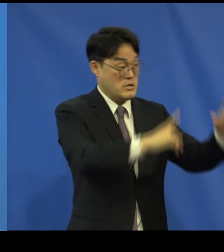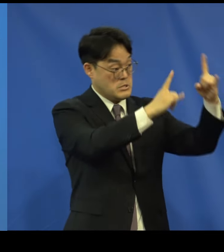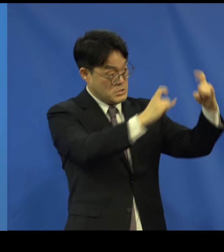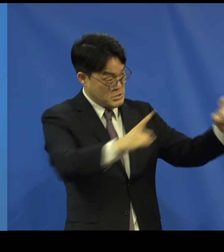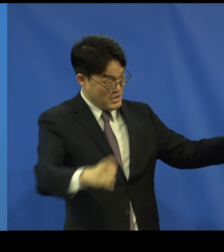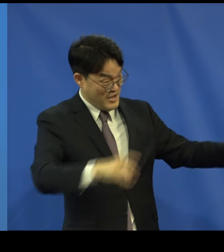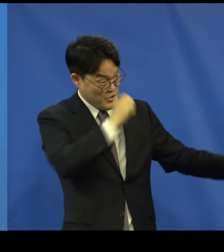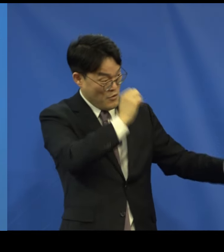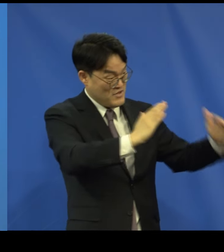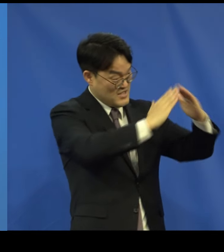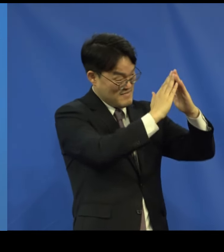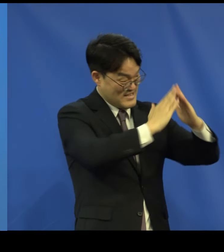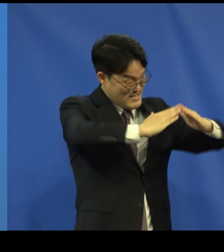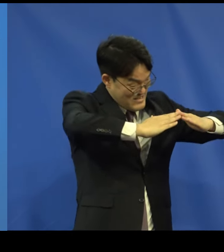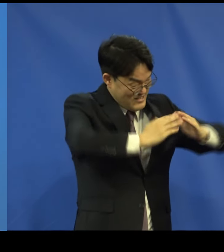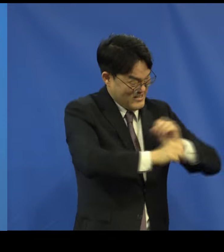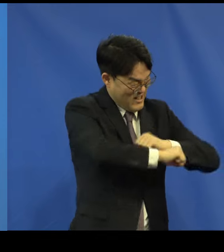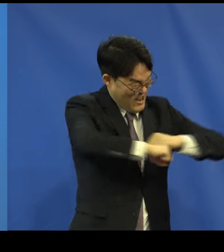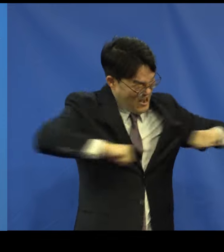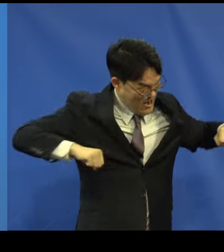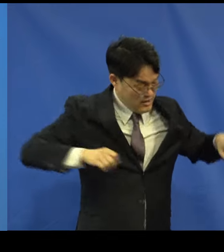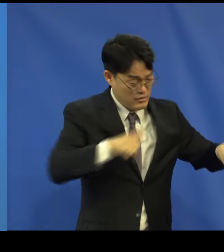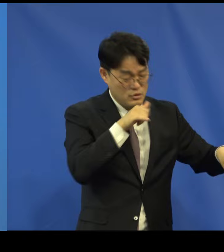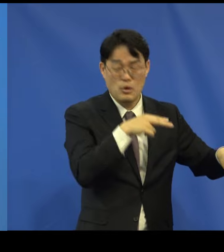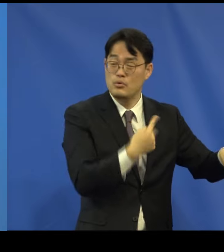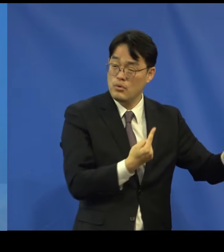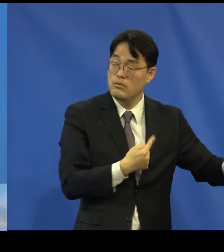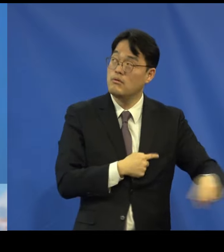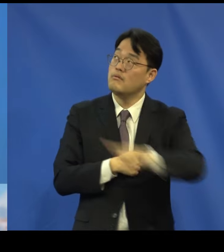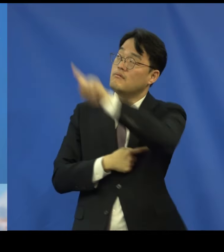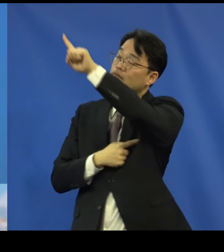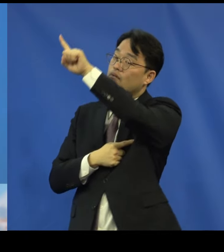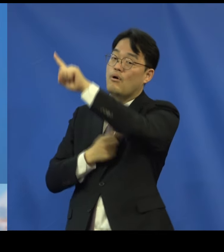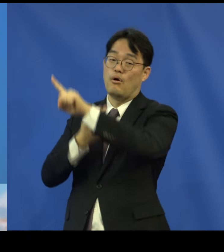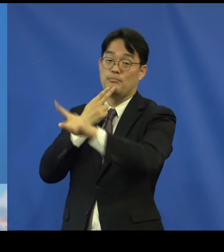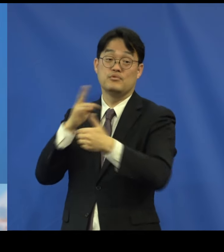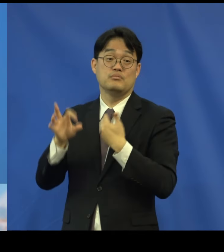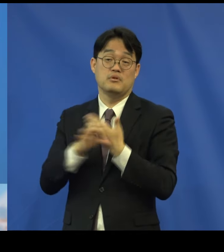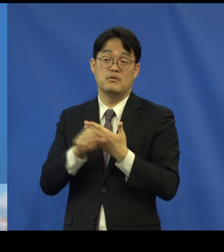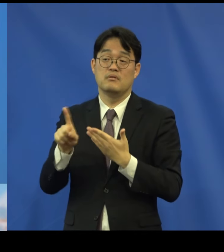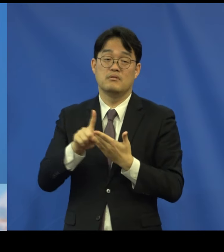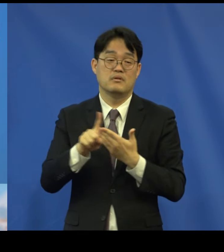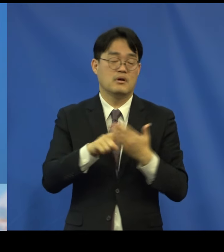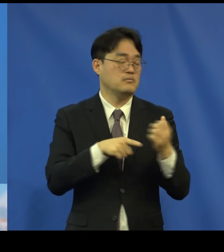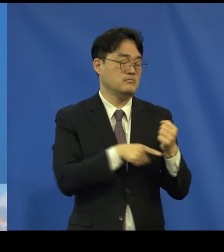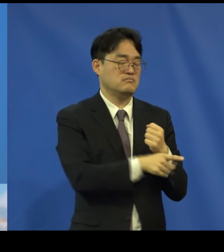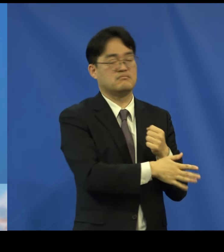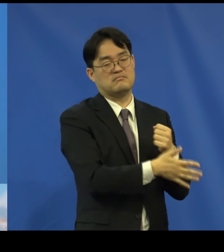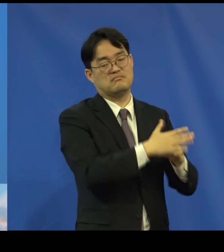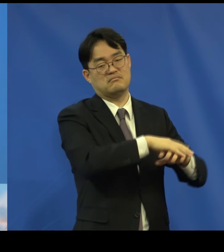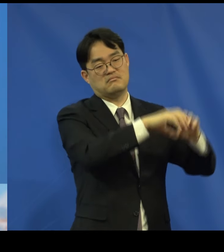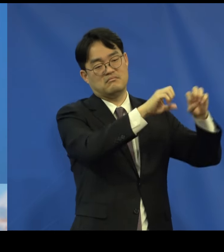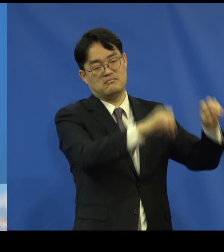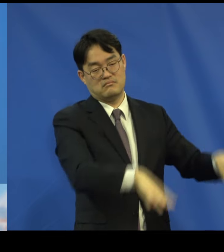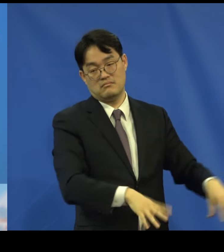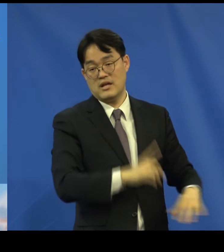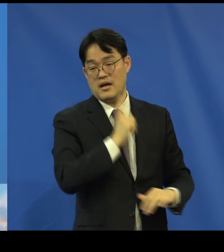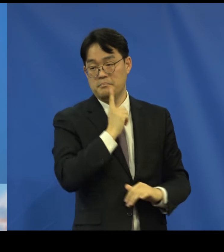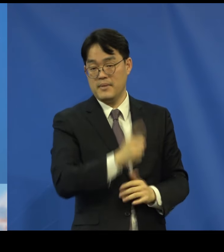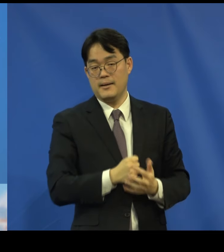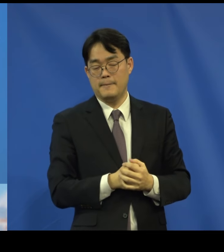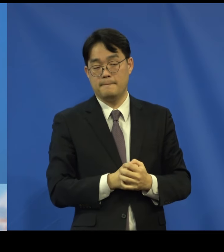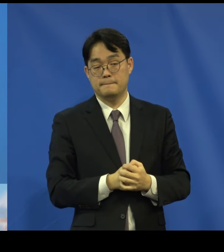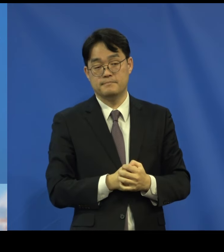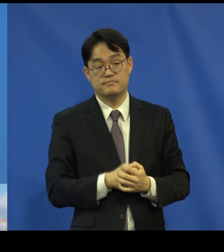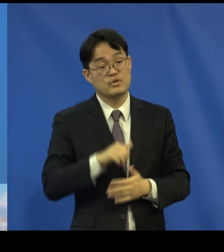것입니다. 바울은 확신합니다. 빌립보서 3장 20절에 그러나 우리의 시민권은 하늘에 있는지라